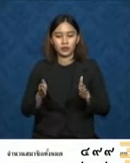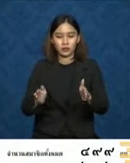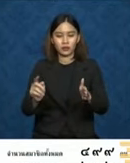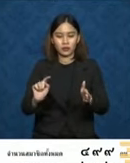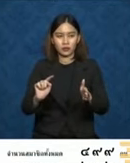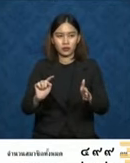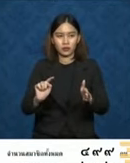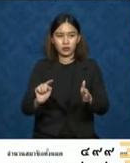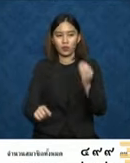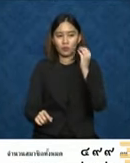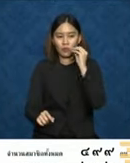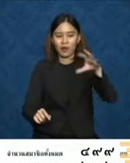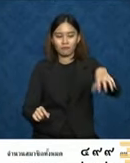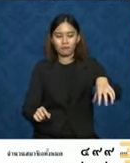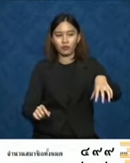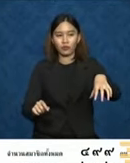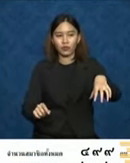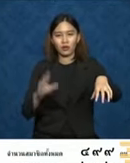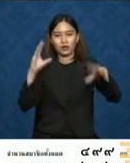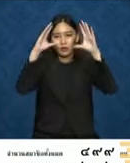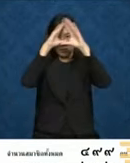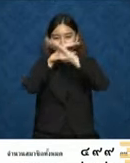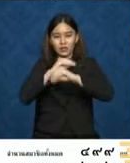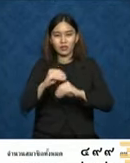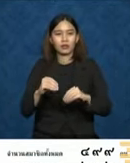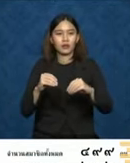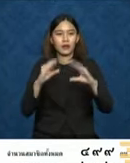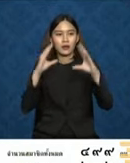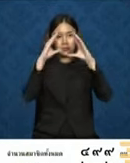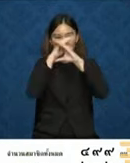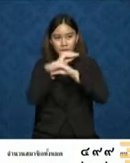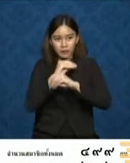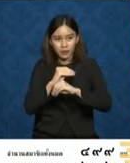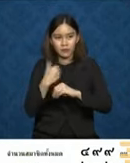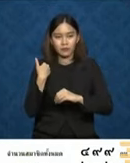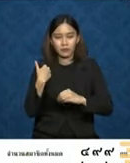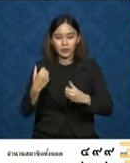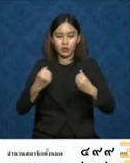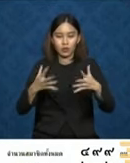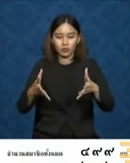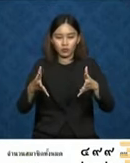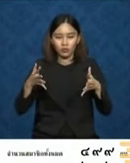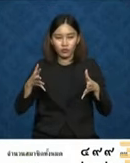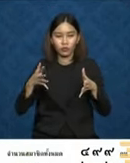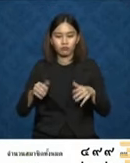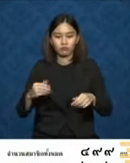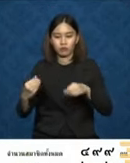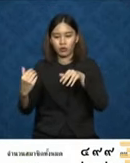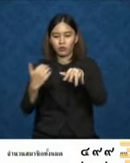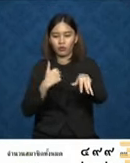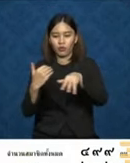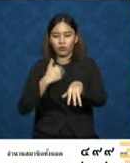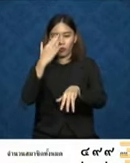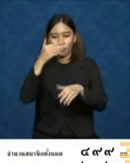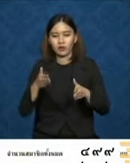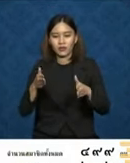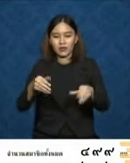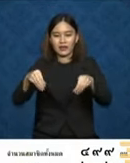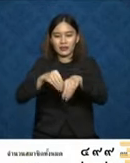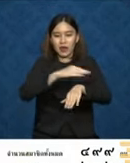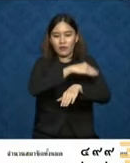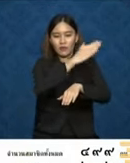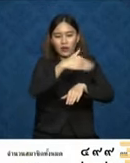บ้านห้วยเดื่อตำบลโนนก่อนะคะกลางคืนมืดมากและมีรถ 18ล้อพ่วงนะคะวิ่งผ่านเพราะว่าเป็นถนนชายแดนติด